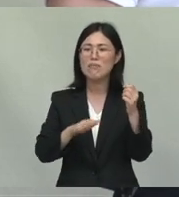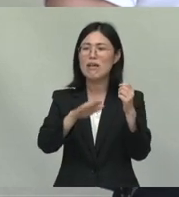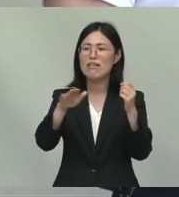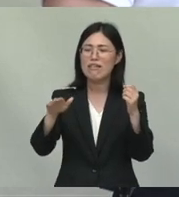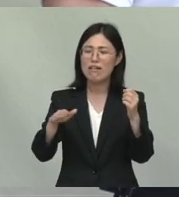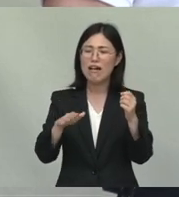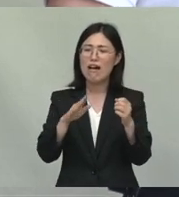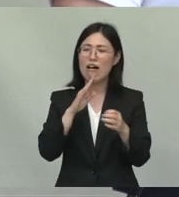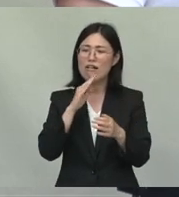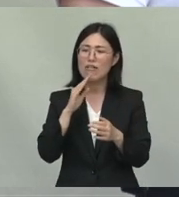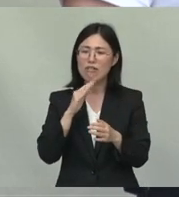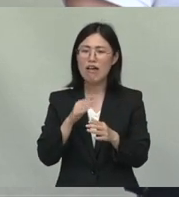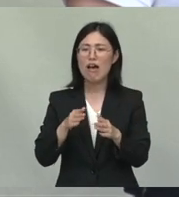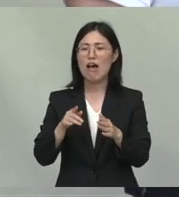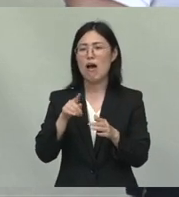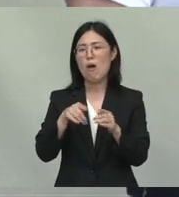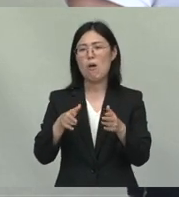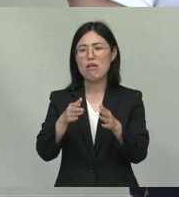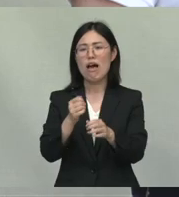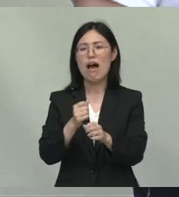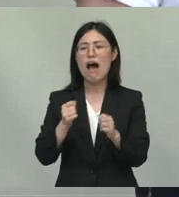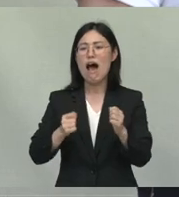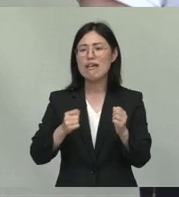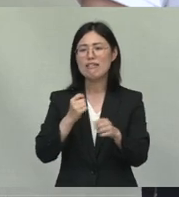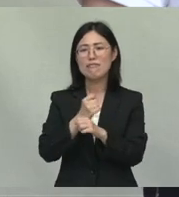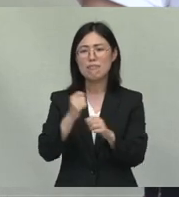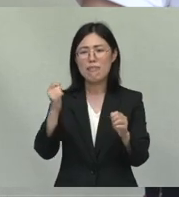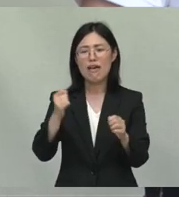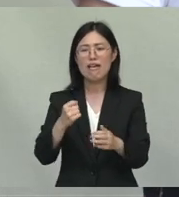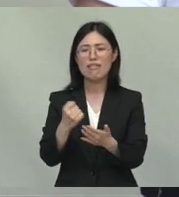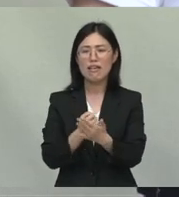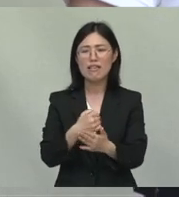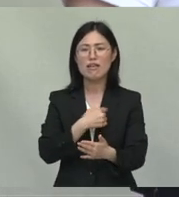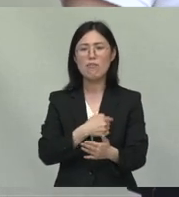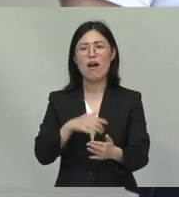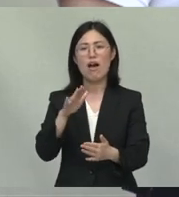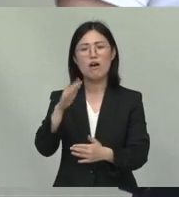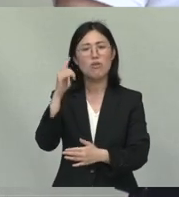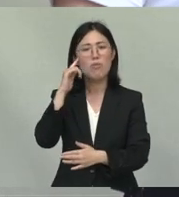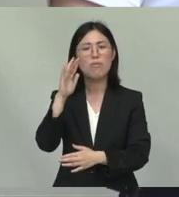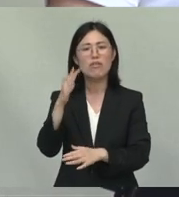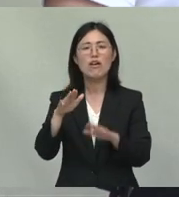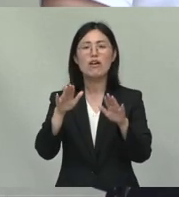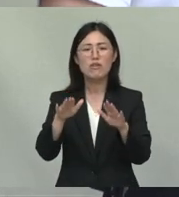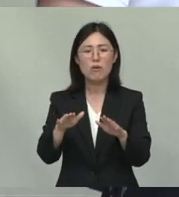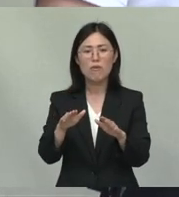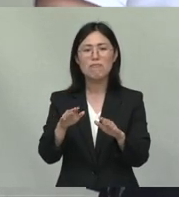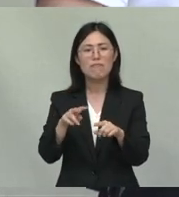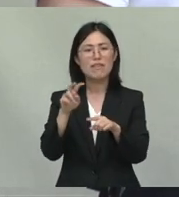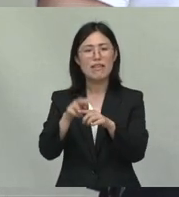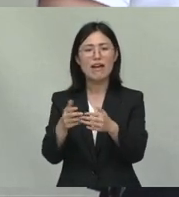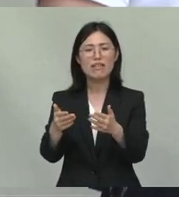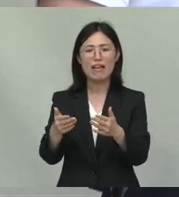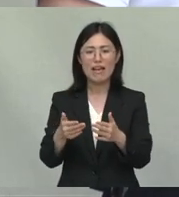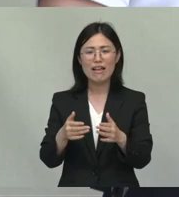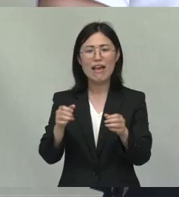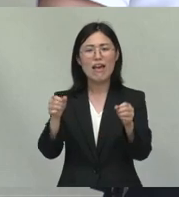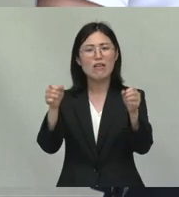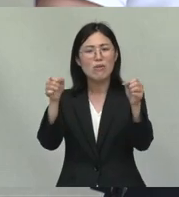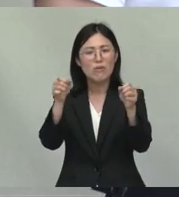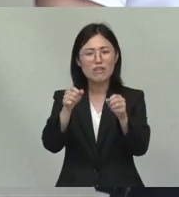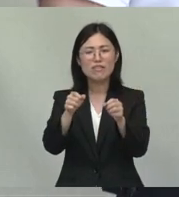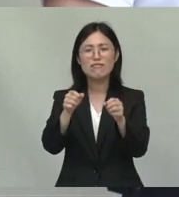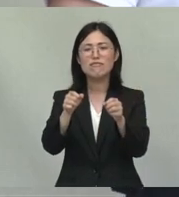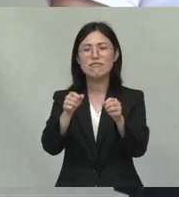な思いだったと思いますが、本日もご参加をいただいて、トーチキスで聖火を